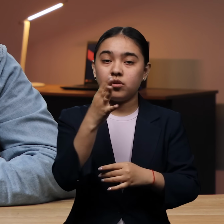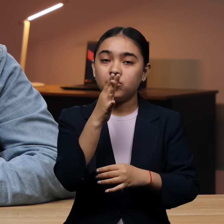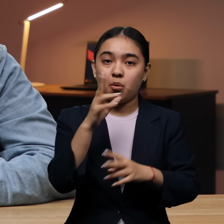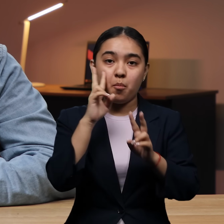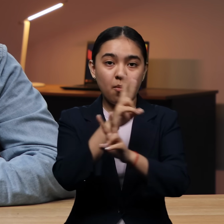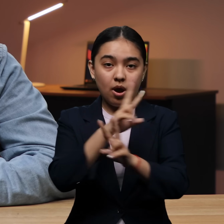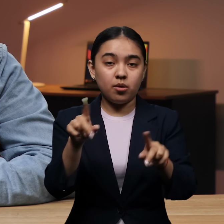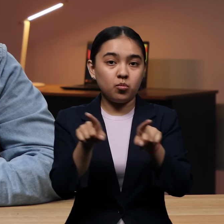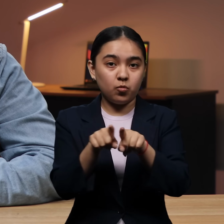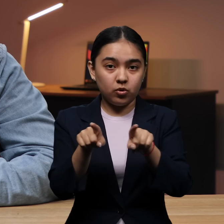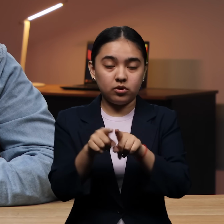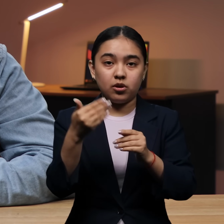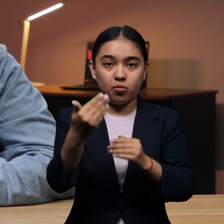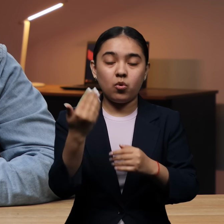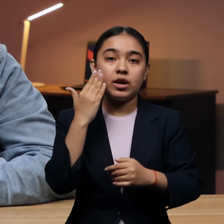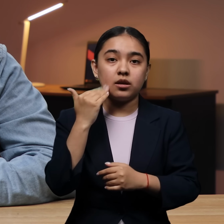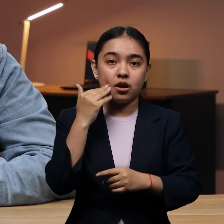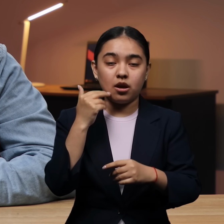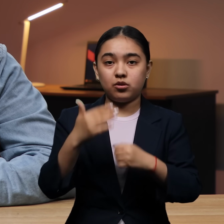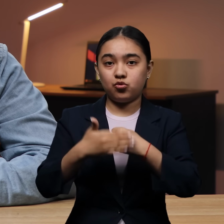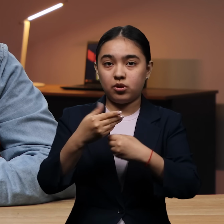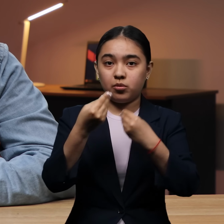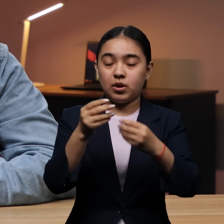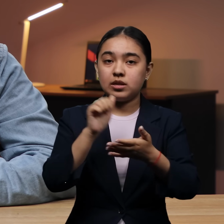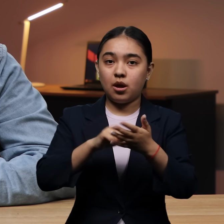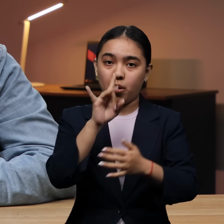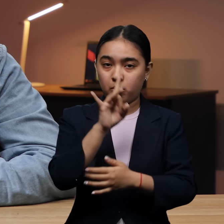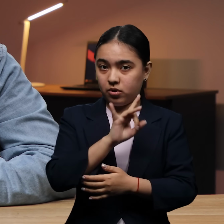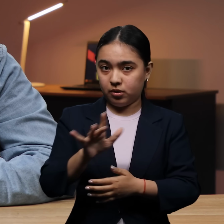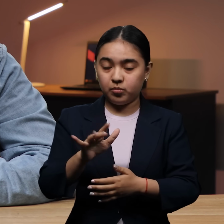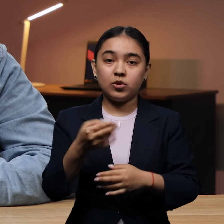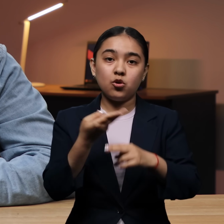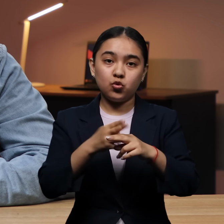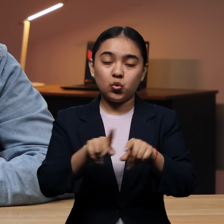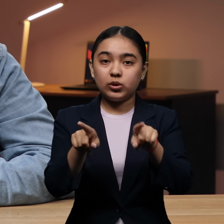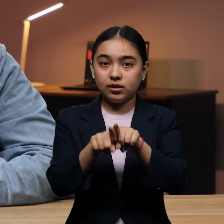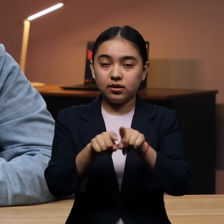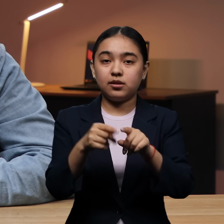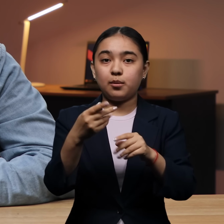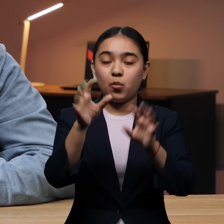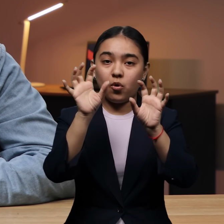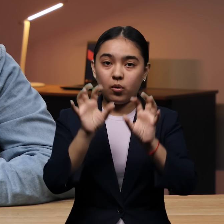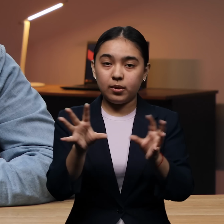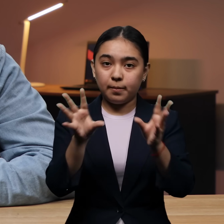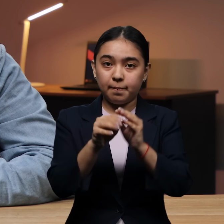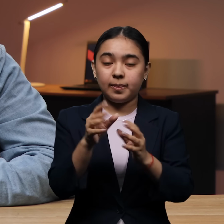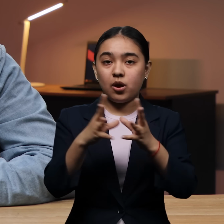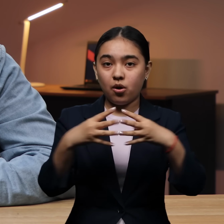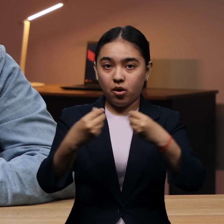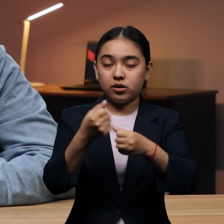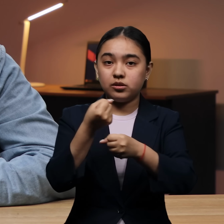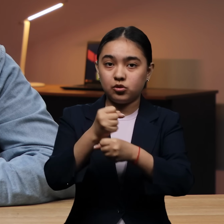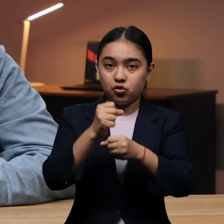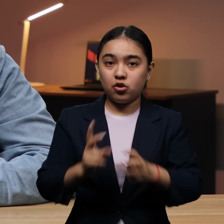yoshda bo'lganini bilmagan bo'lsa ham, bu unga yengil jazo berish uchun sabab bo'la olmaydi. Shuningdek, bu qonun bilan